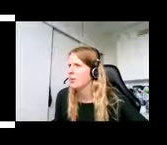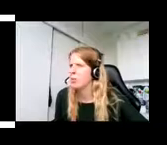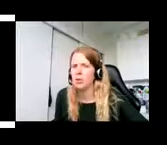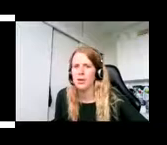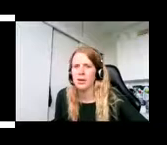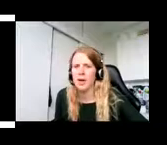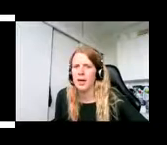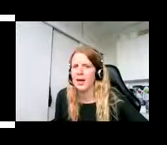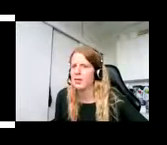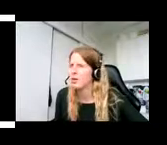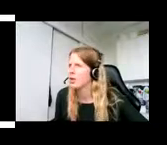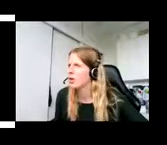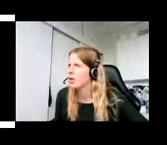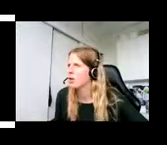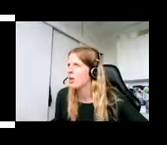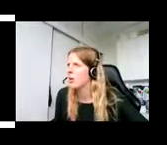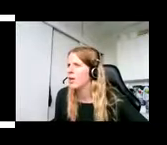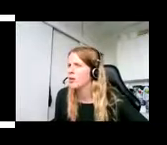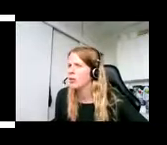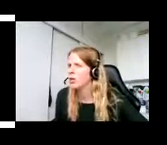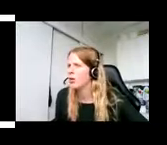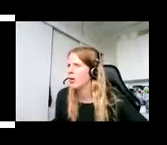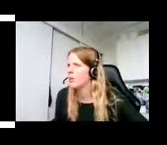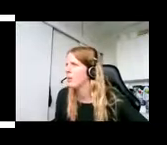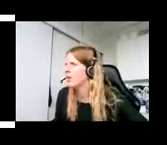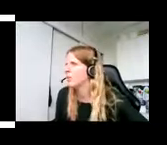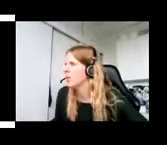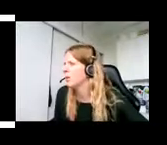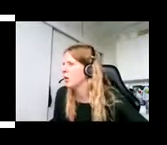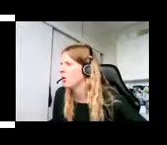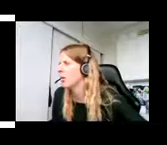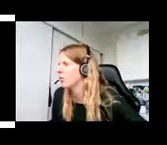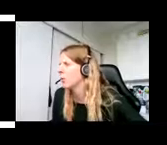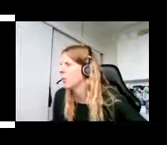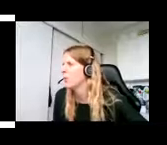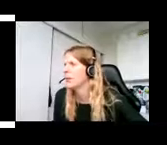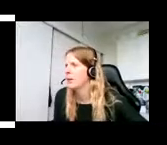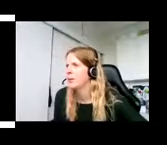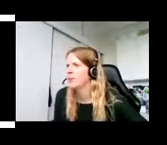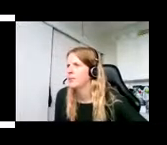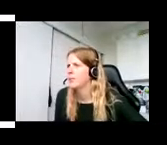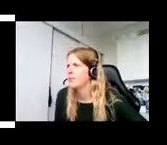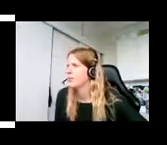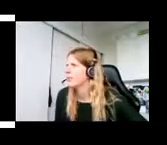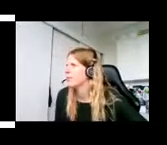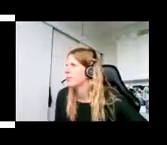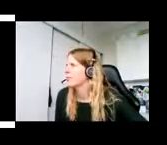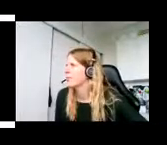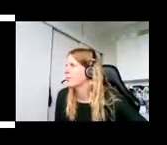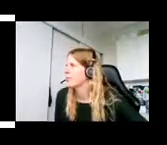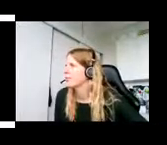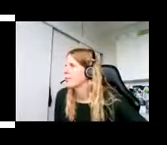leidingsactiviteiten. Bedoel je dan na de speelpleinenuren of algemene teambuilding, in welke vorm?